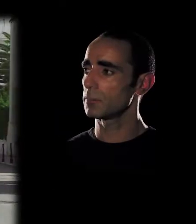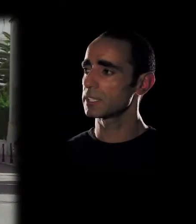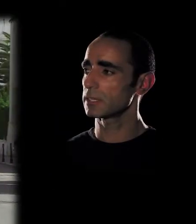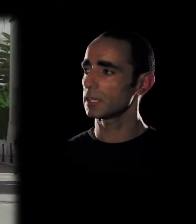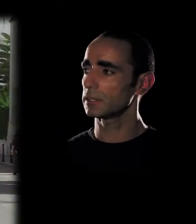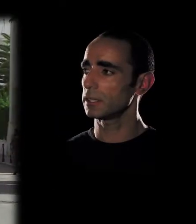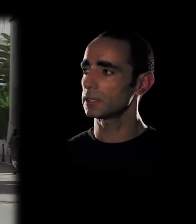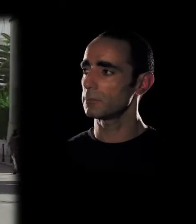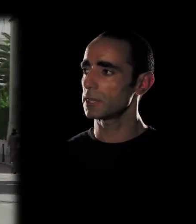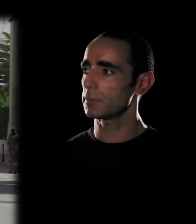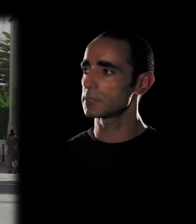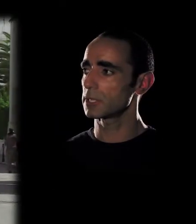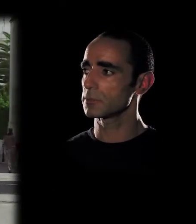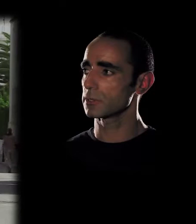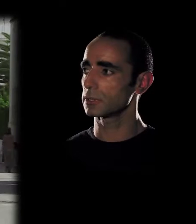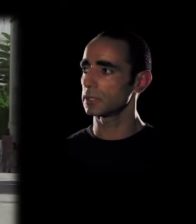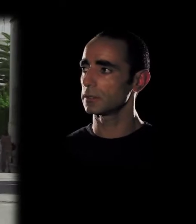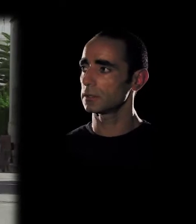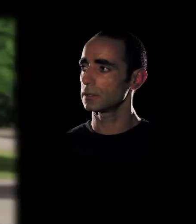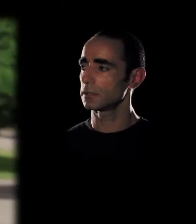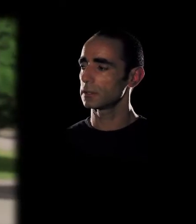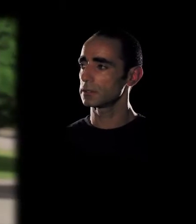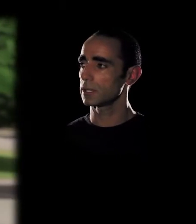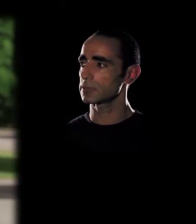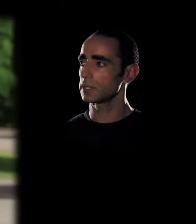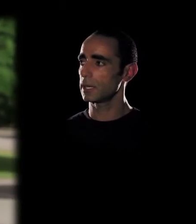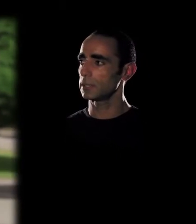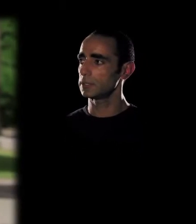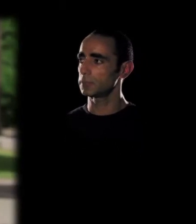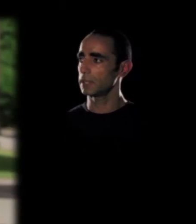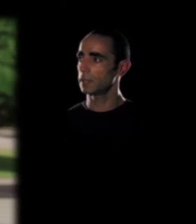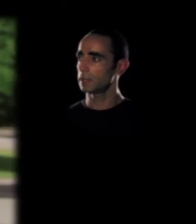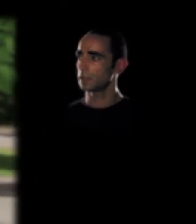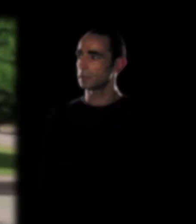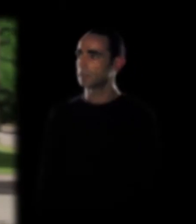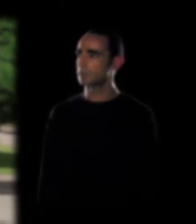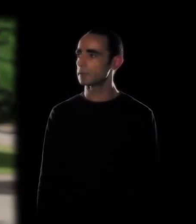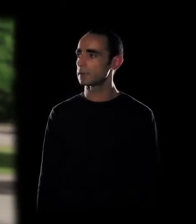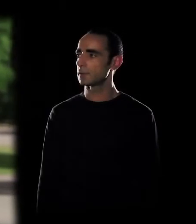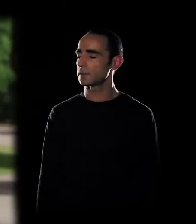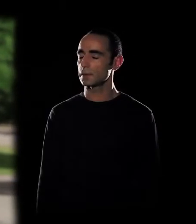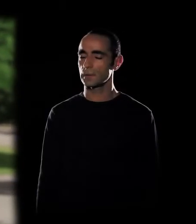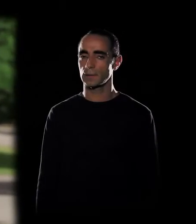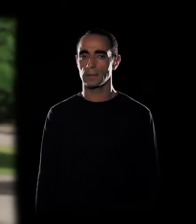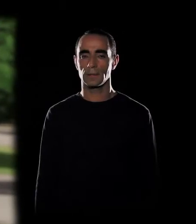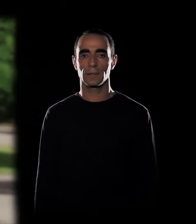خارج نهار من مدرسة تخلط عليها تلميذة ما تسمعش من صغرتها ناقش فيا على العدد بتاعها